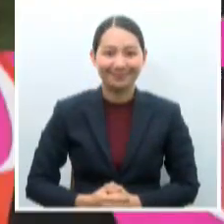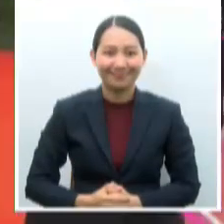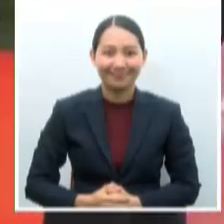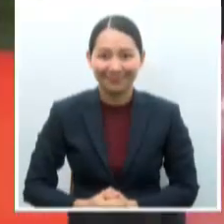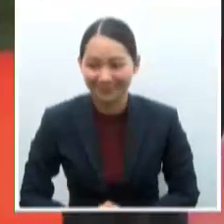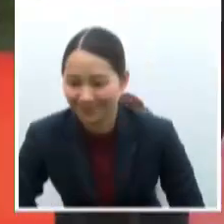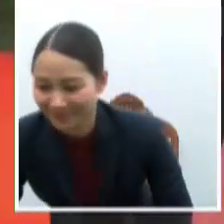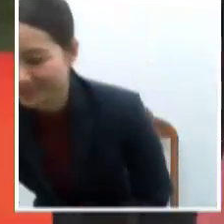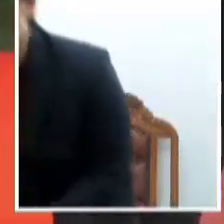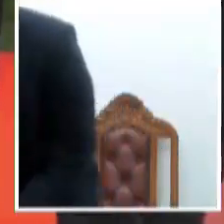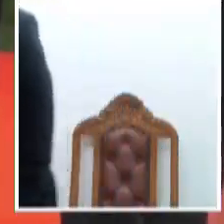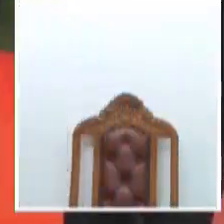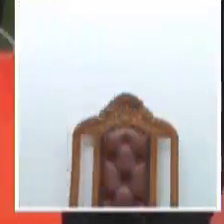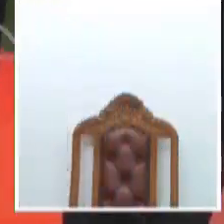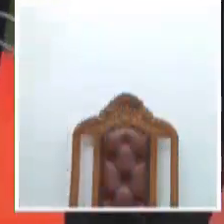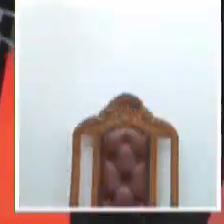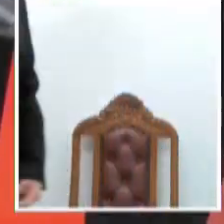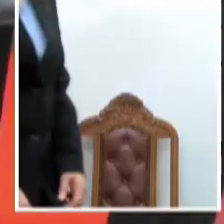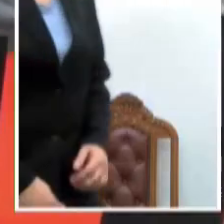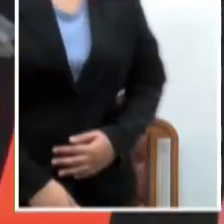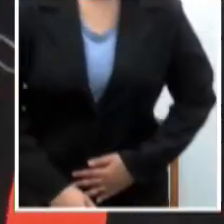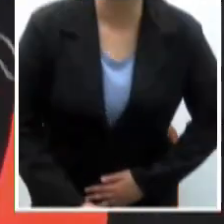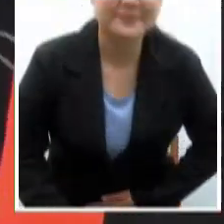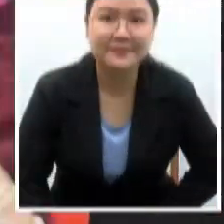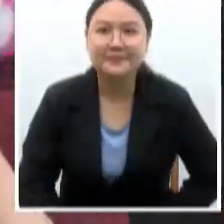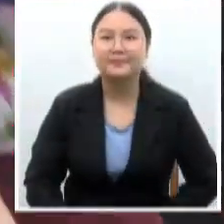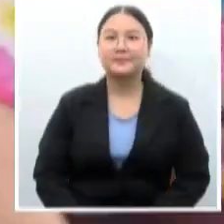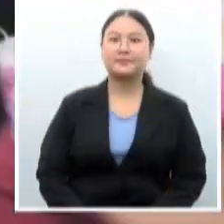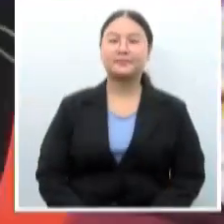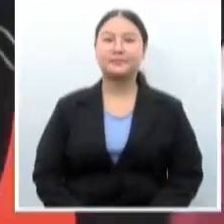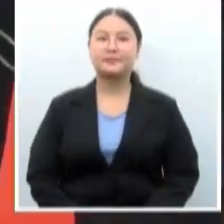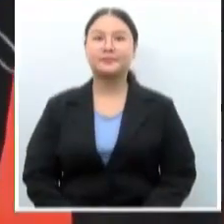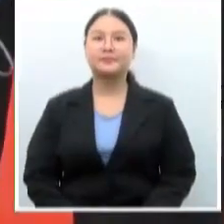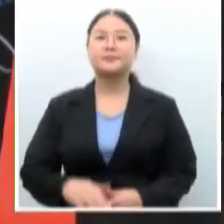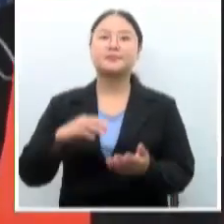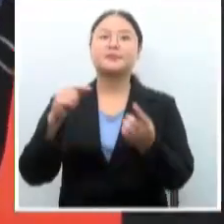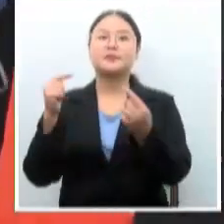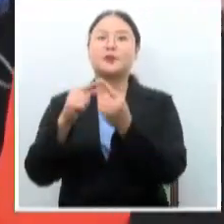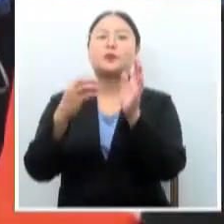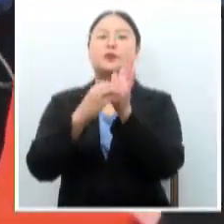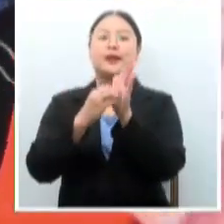ในนามของสำนักงานเขตพื้นที่การศึกษาประถมศึกษากรุงเทพมหานครนะเจ้าบอกว่าจะเป็น